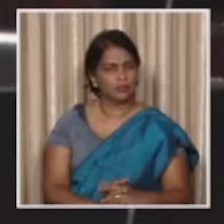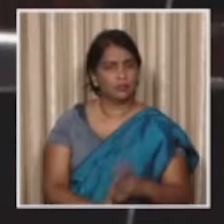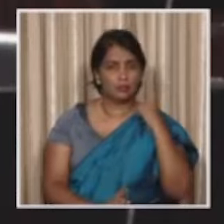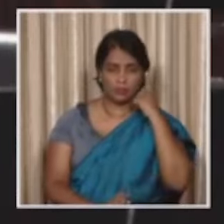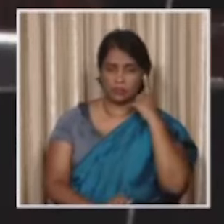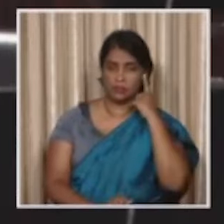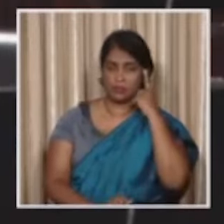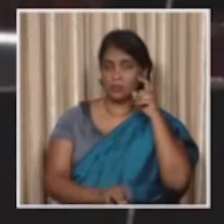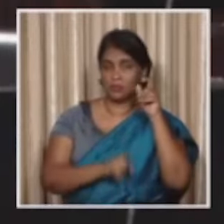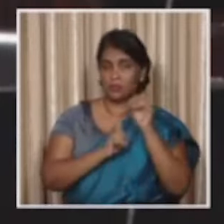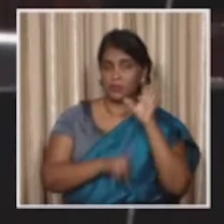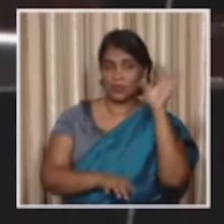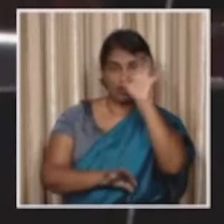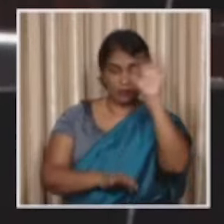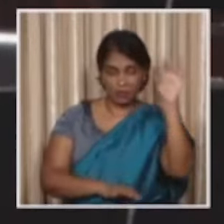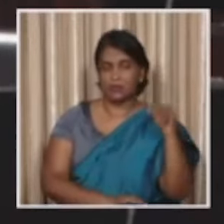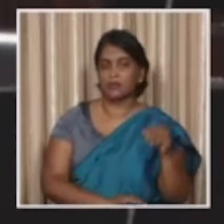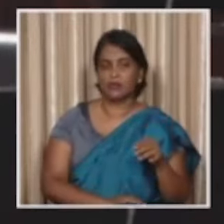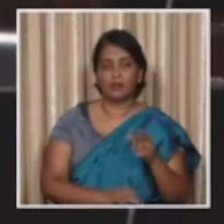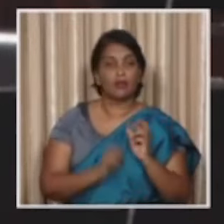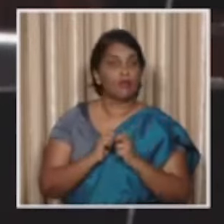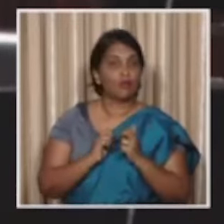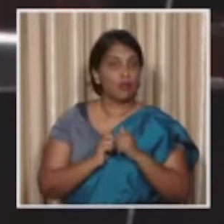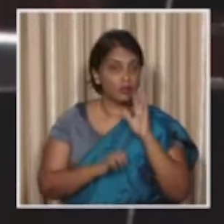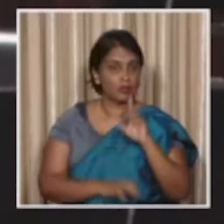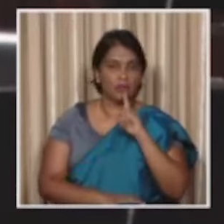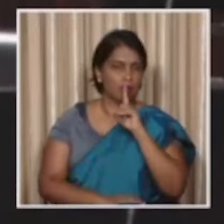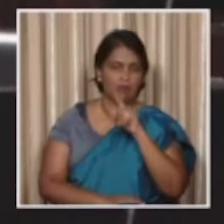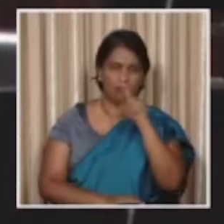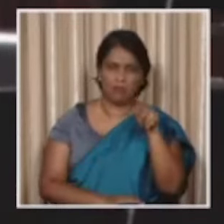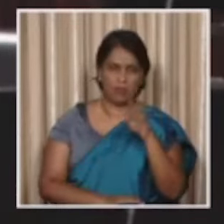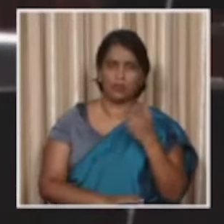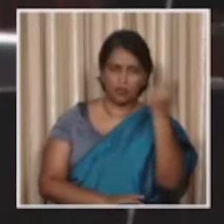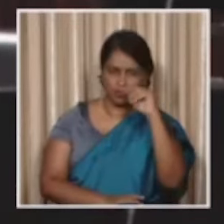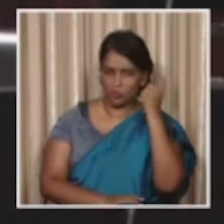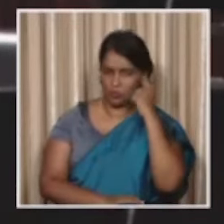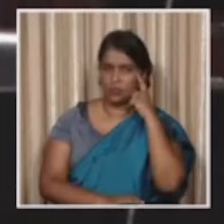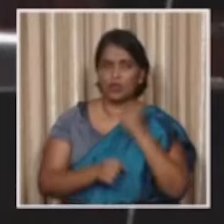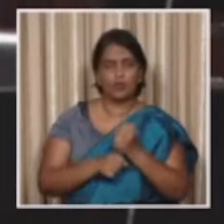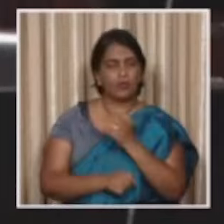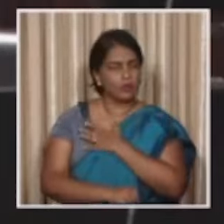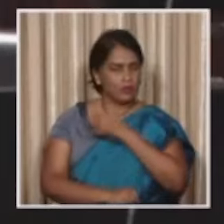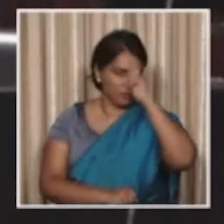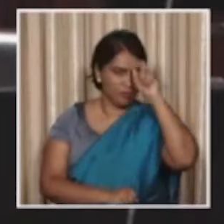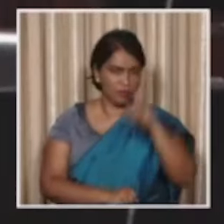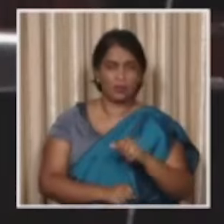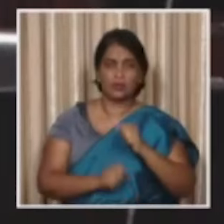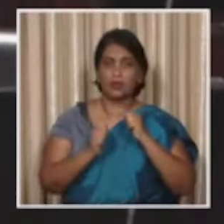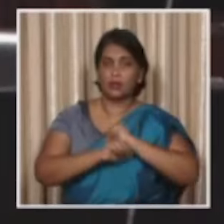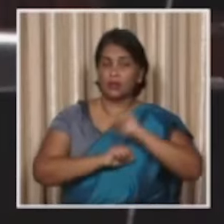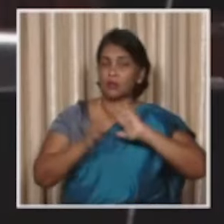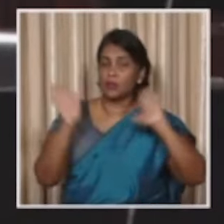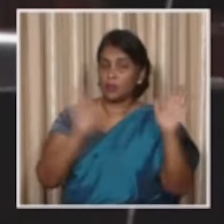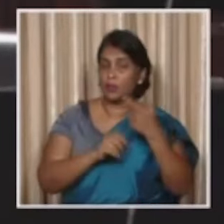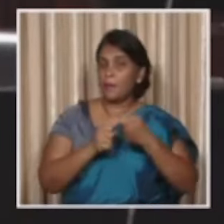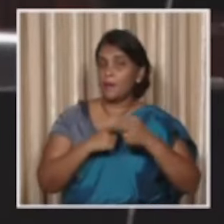වියත්මගයව මේ සභාපතිවරු වශයෙන් පත් කරපු එක අර්බුදයට හේතුවක් වුණා කියලා. ඒක සම්පූර්ණයෙන් වැරදි. අපි හැමෝම දන්නවා ගෝඨාභය රාජපක්ෂ මහත්මයාව අරගලෙන් පන්නාගෙන ප්‍රධාන වශයෙන්